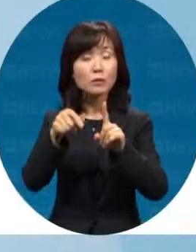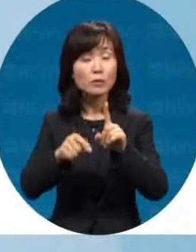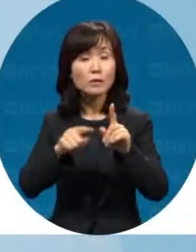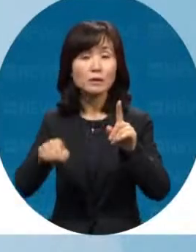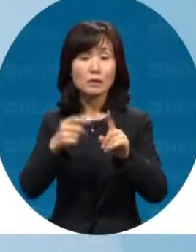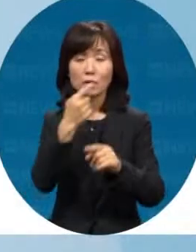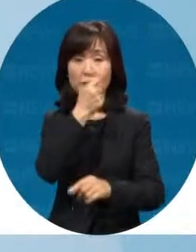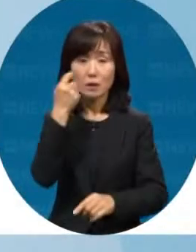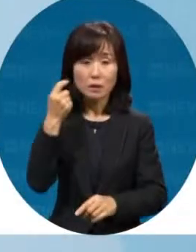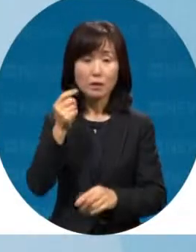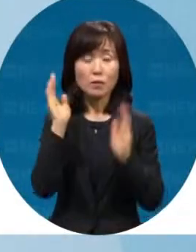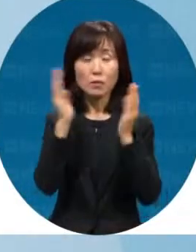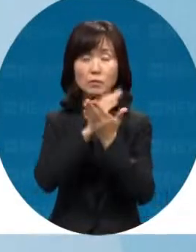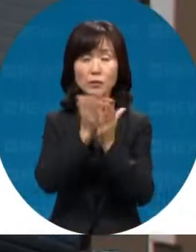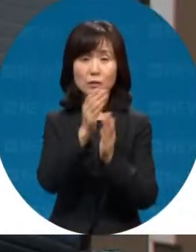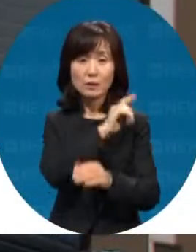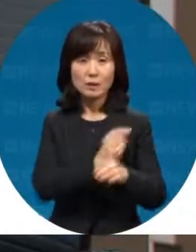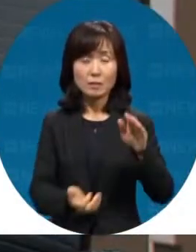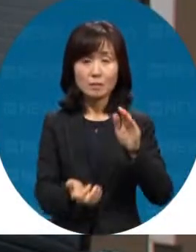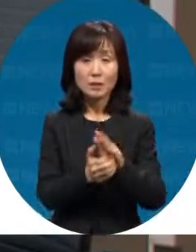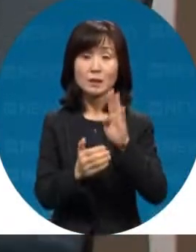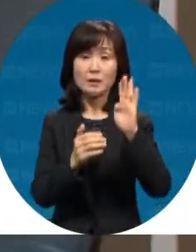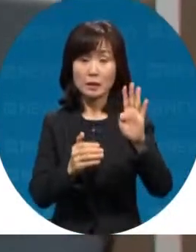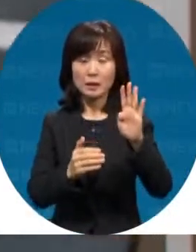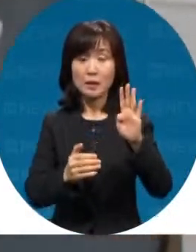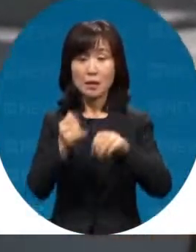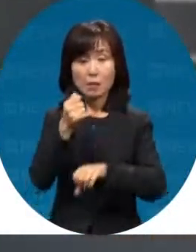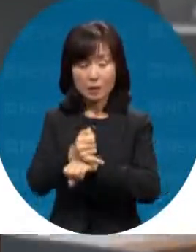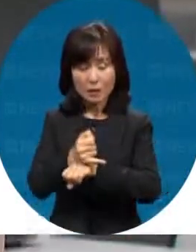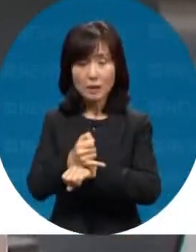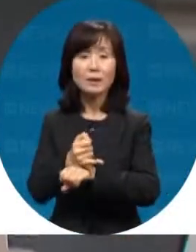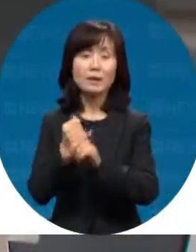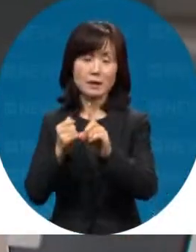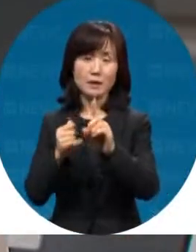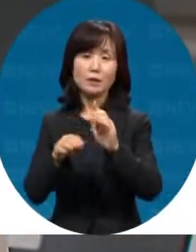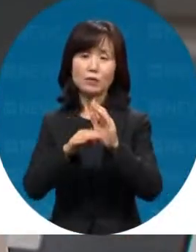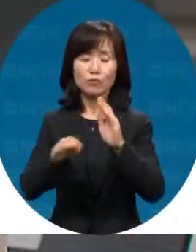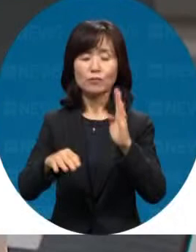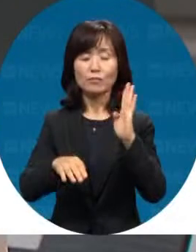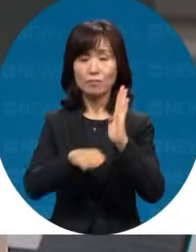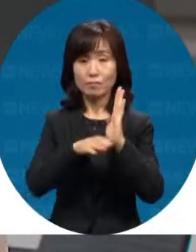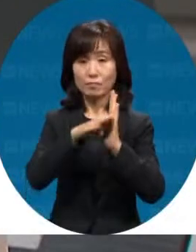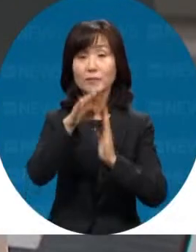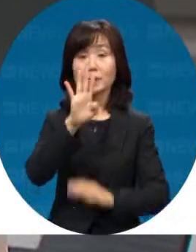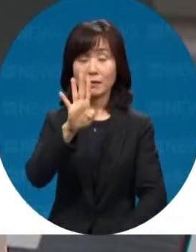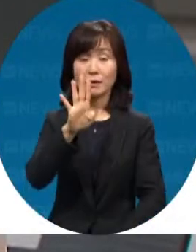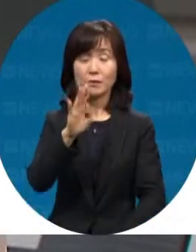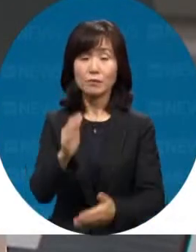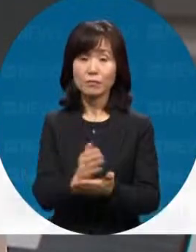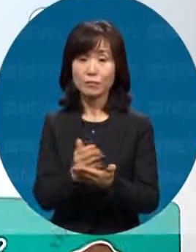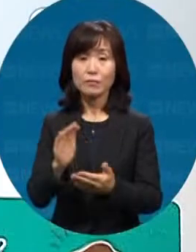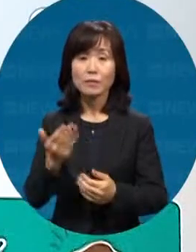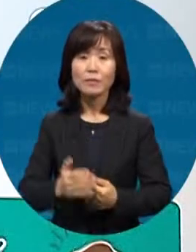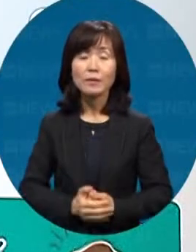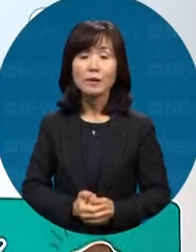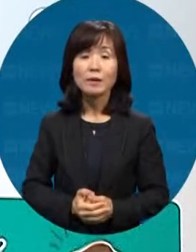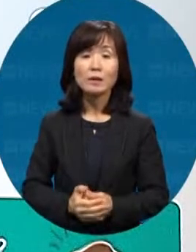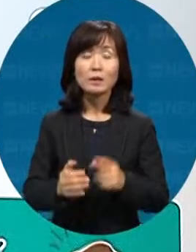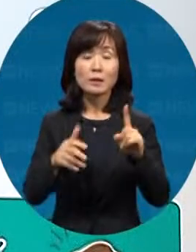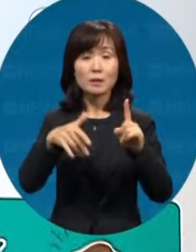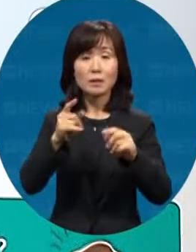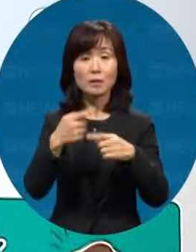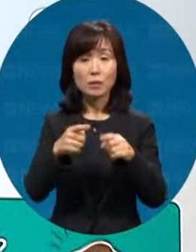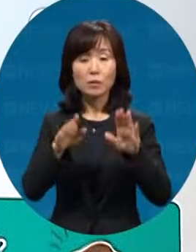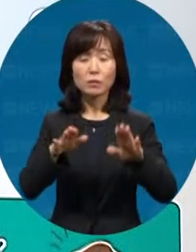과목별로 가장 높은 4 수준 부터 낮은 1 수준까지 4개 수준으로 부분 됩니다 1차 평가는